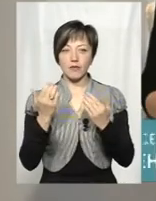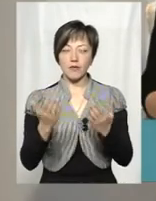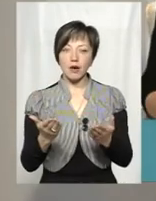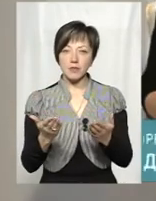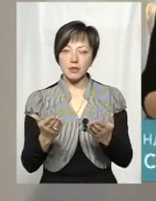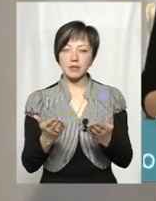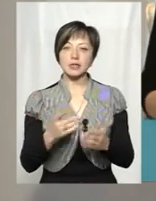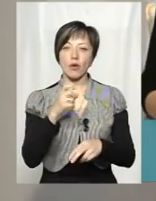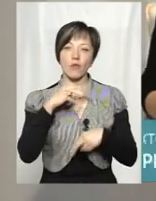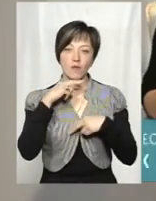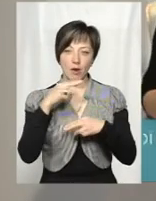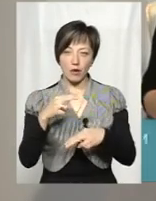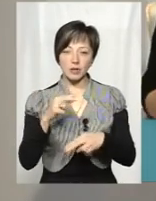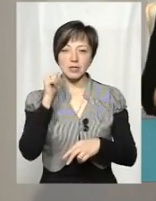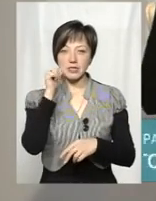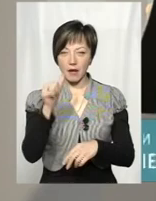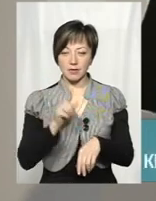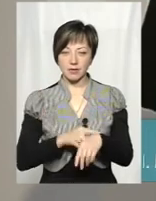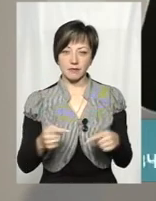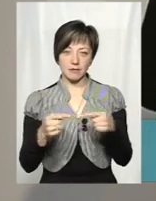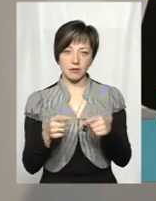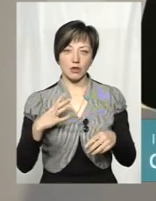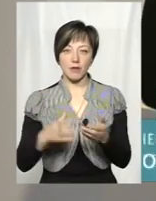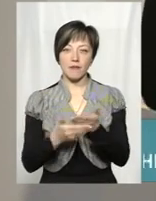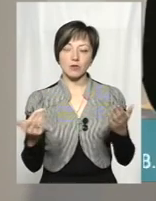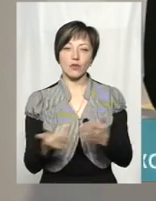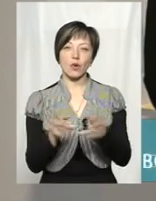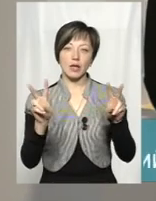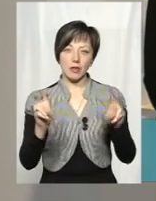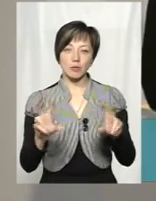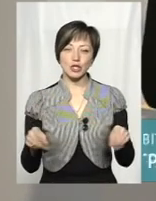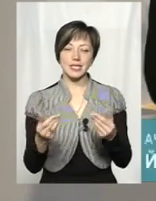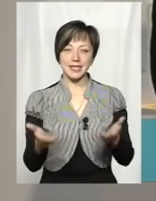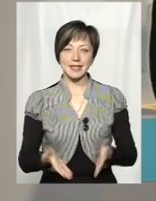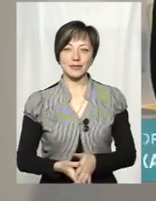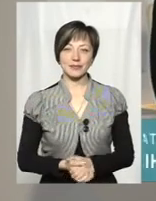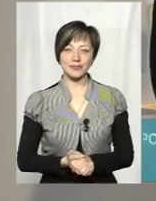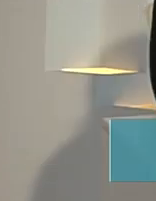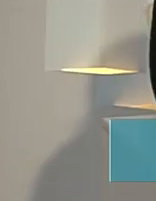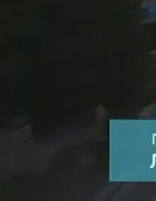шановні, за увагу. Завтра о цій же порі чекатиму вас з новою темою. Нехай щастить!